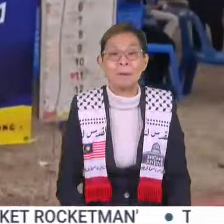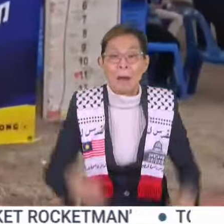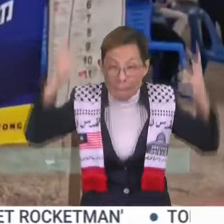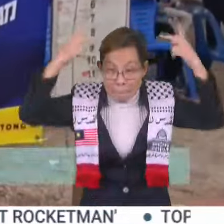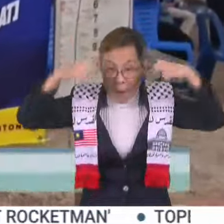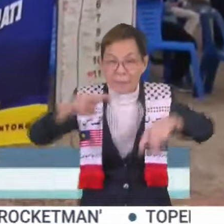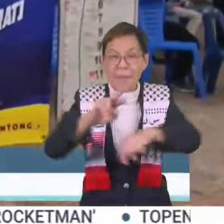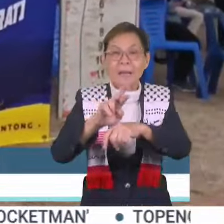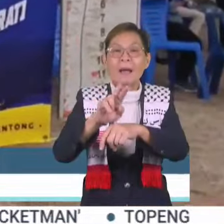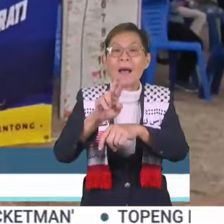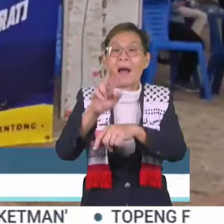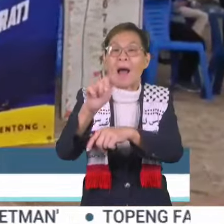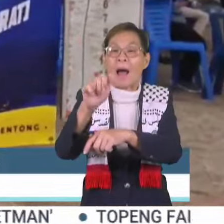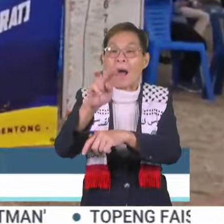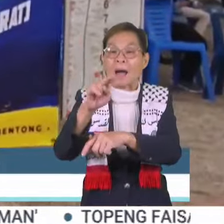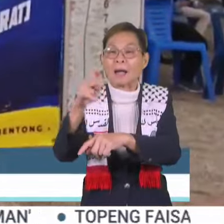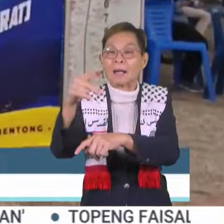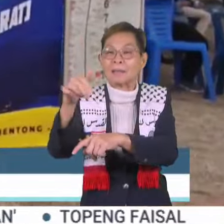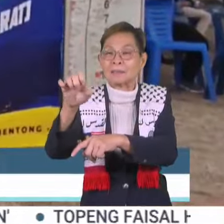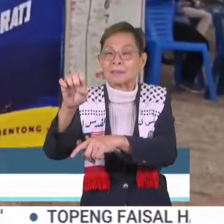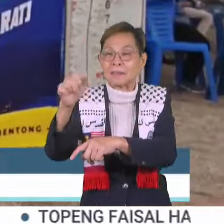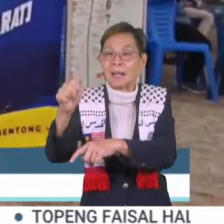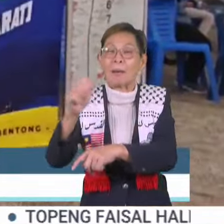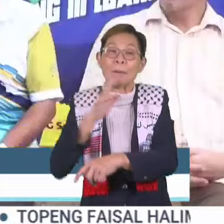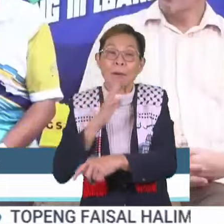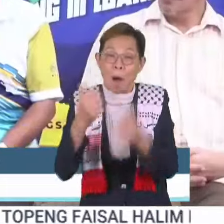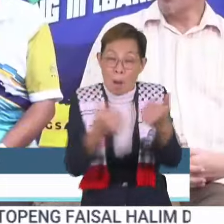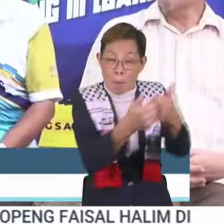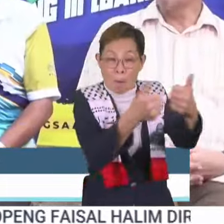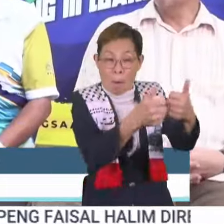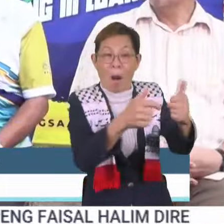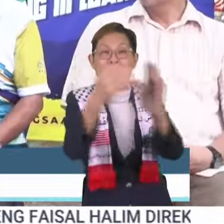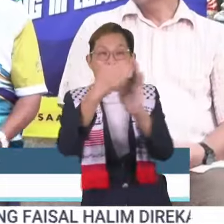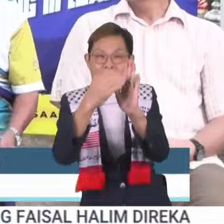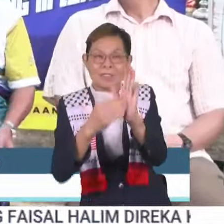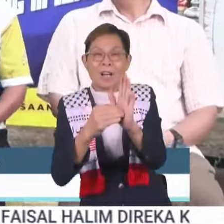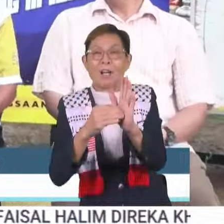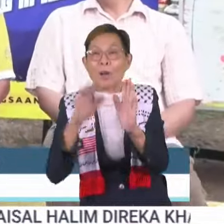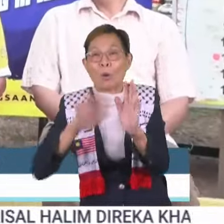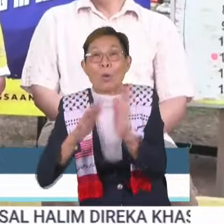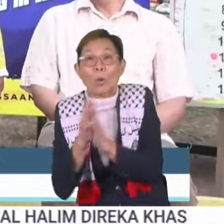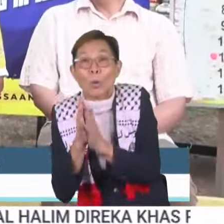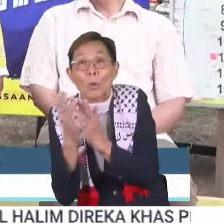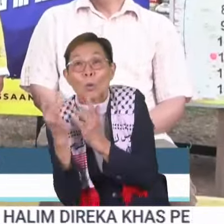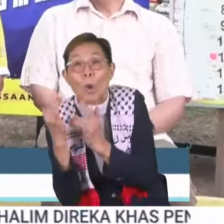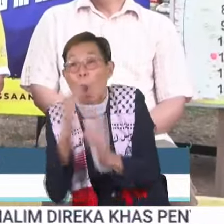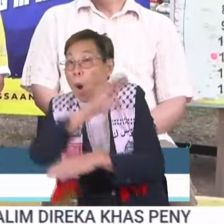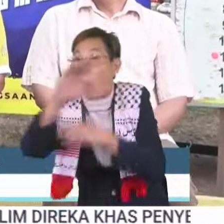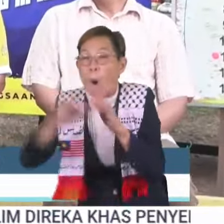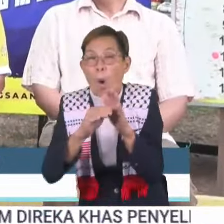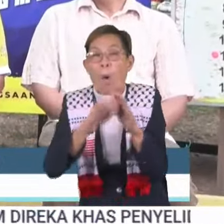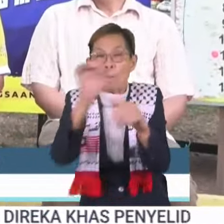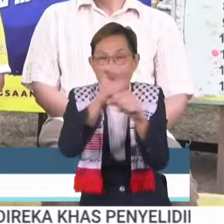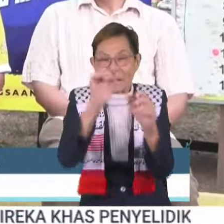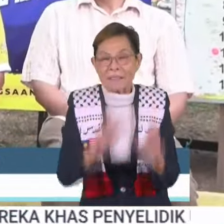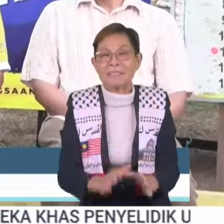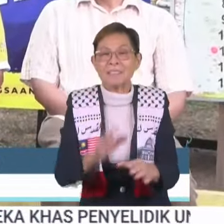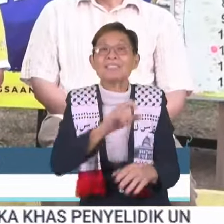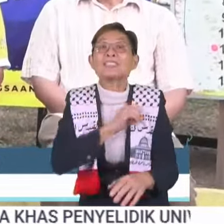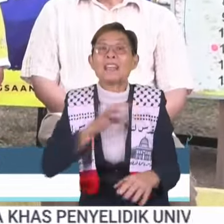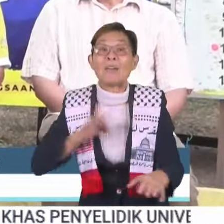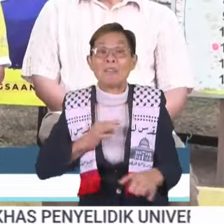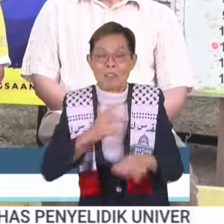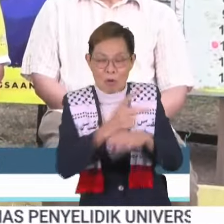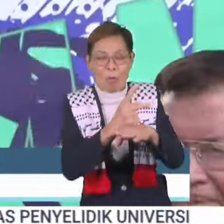Presiden Angkasa Dato' Sri Dr. Abdul Fattah Abdullah berkata kejohanan ini menjadi acara yang dinantikan oleh warga koperasi dan